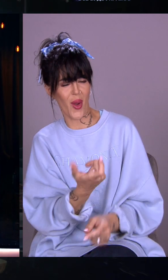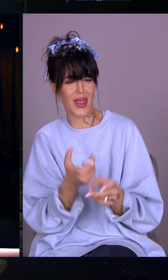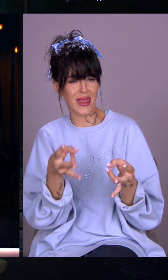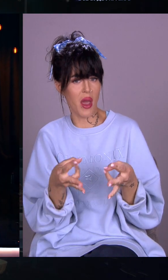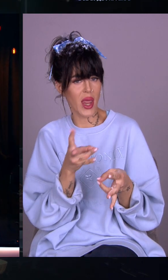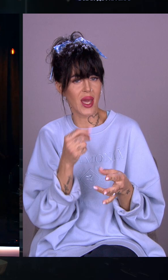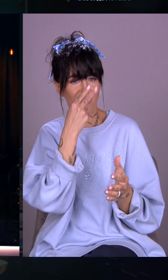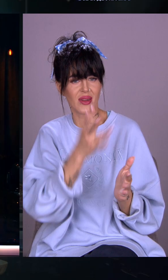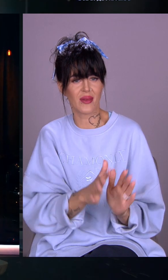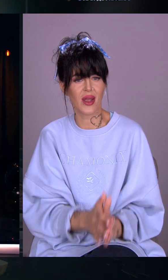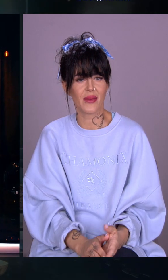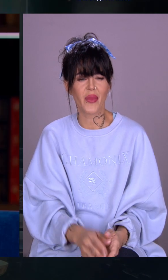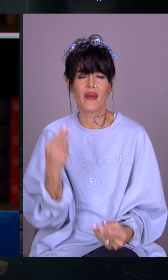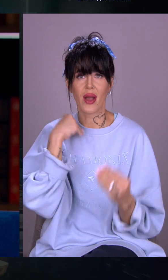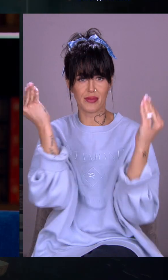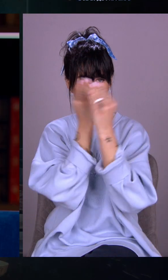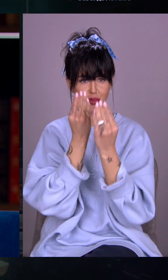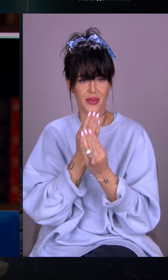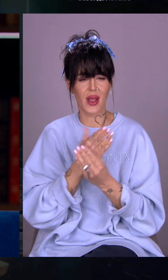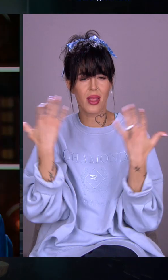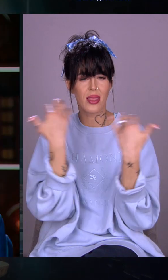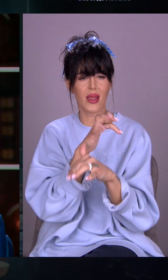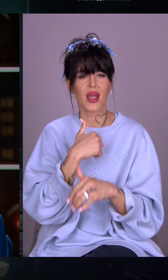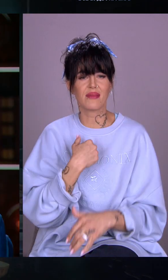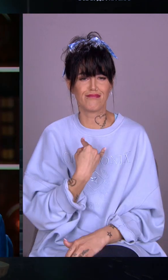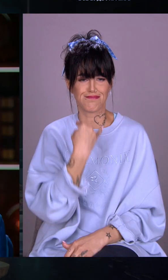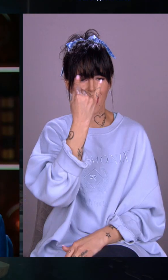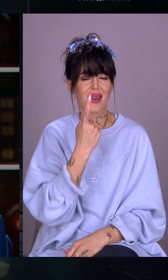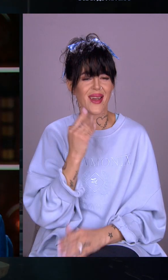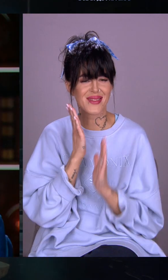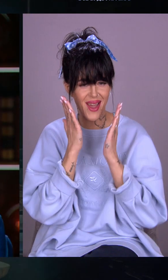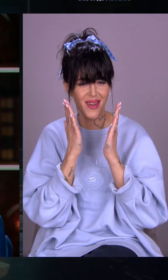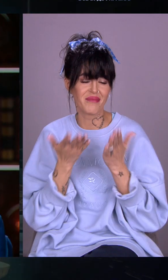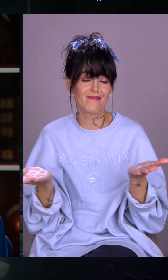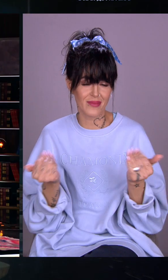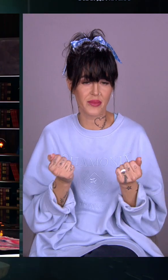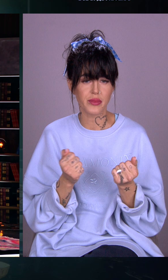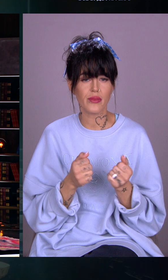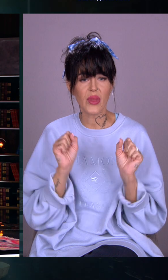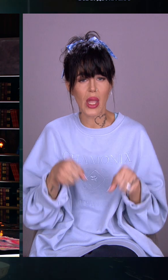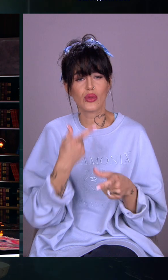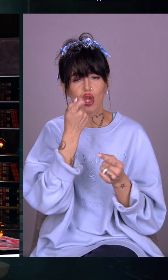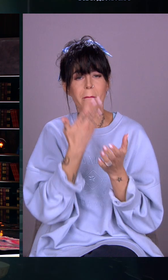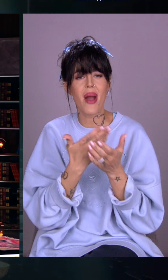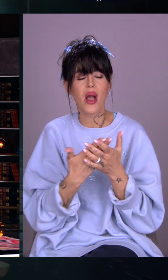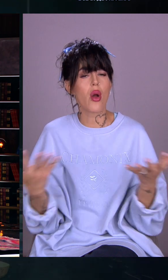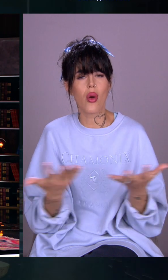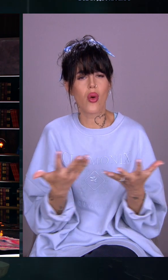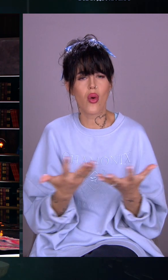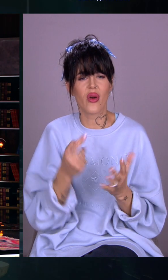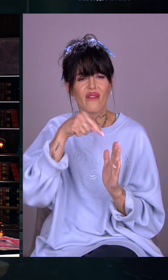є грим. Добре, що є грим і не видно, що я червонію. Давайте, от, аби продемонструвати масштаб проблеми, яку